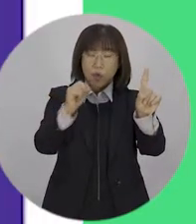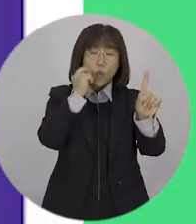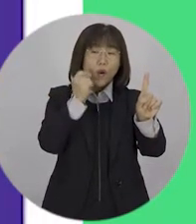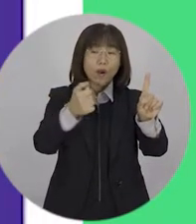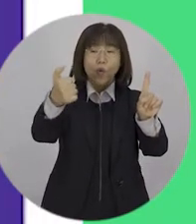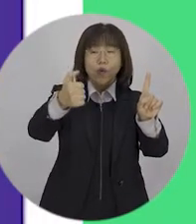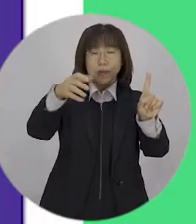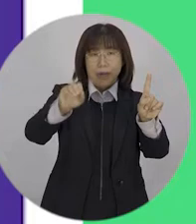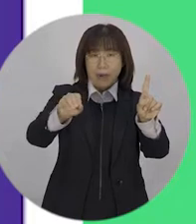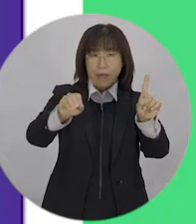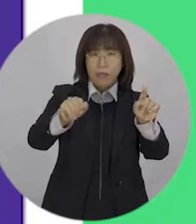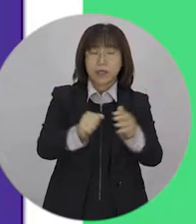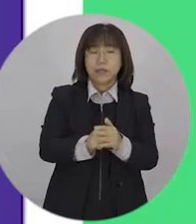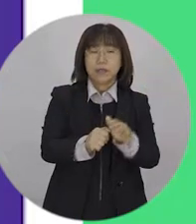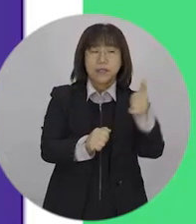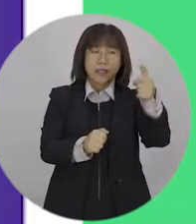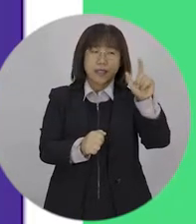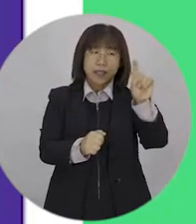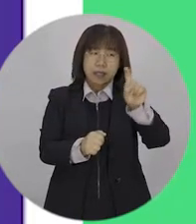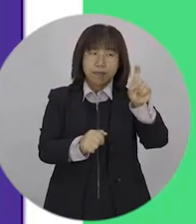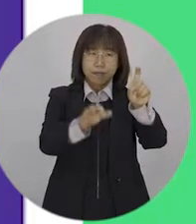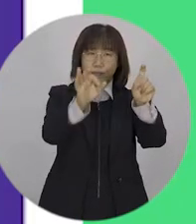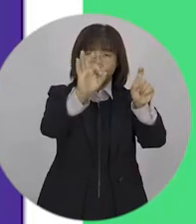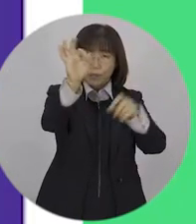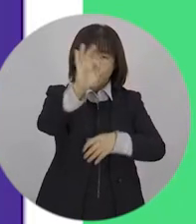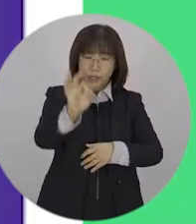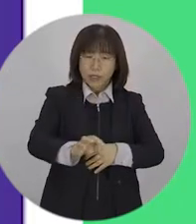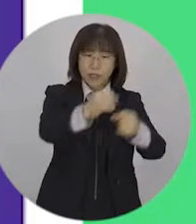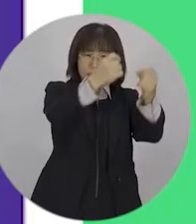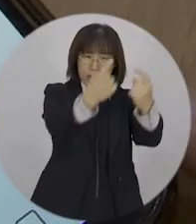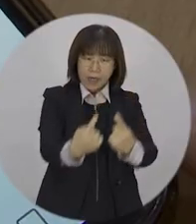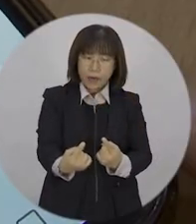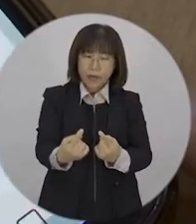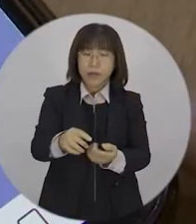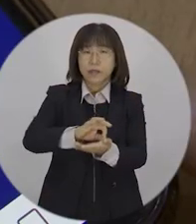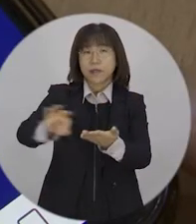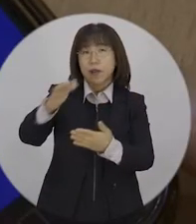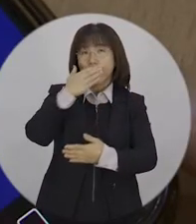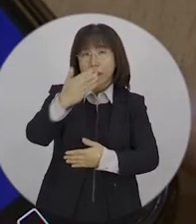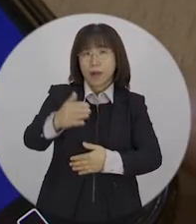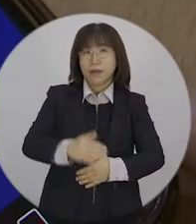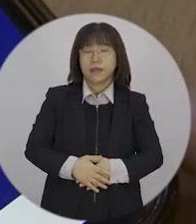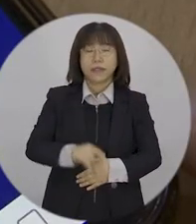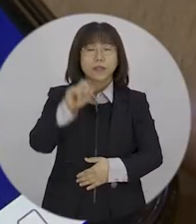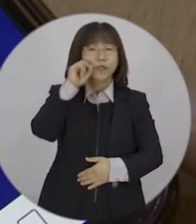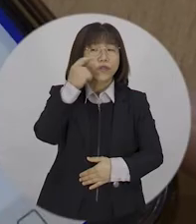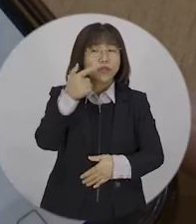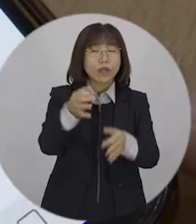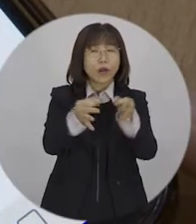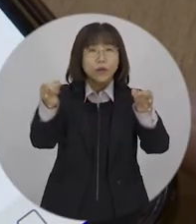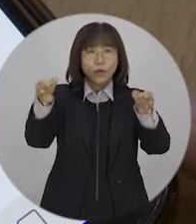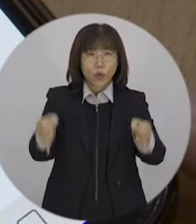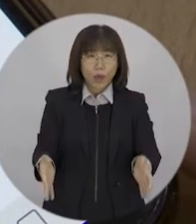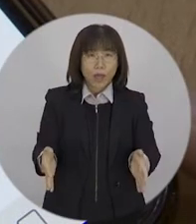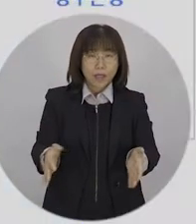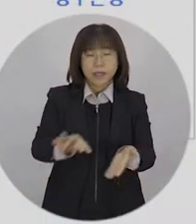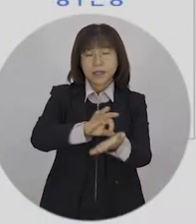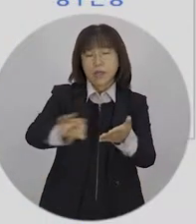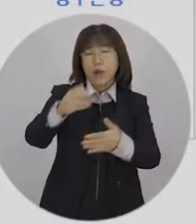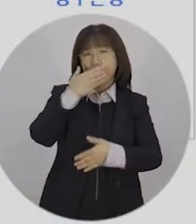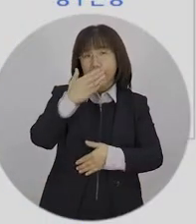원까지 10% 할인된 가격에 구매할 수 있습니다. 사용기간은 구매일로부터 6개월이며